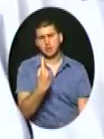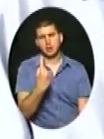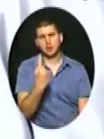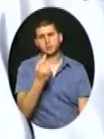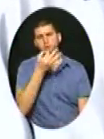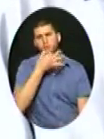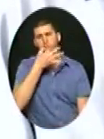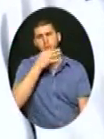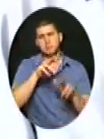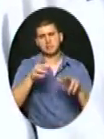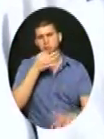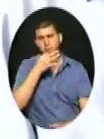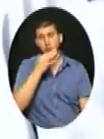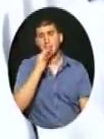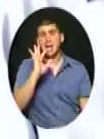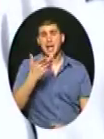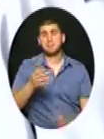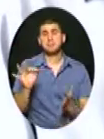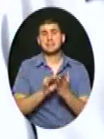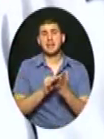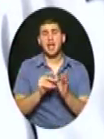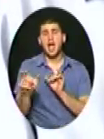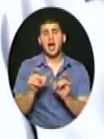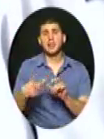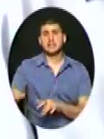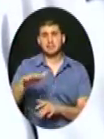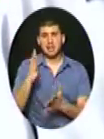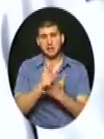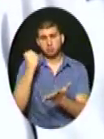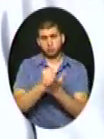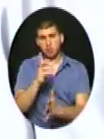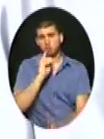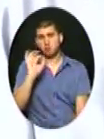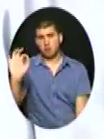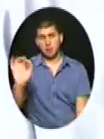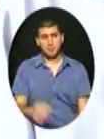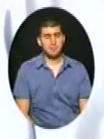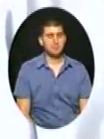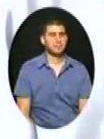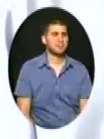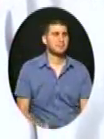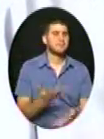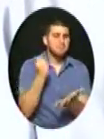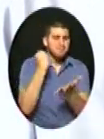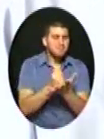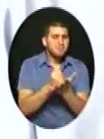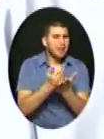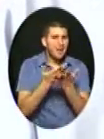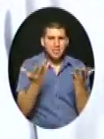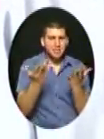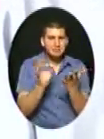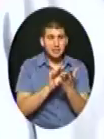משודרג האם המשרד להגנת הסביבה כבר בטאבו על שמך אין בטאבו